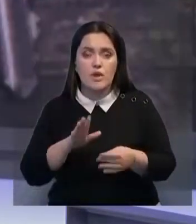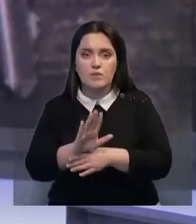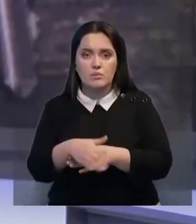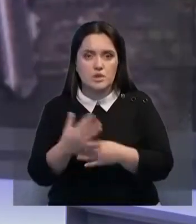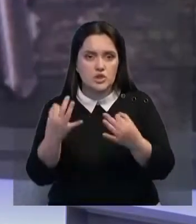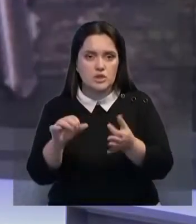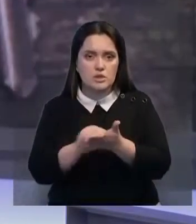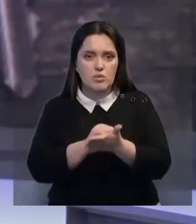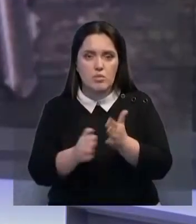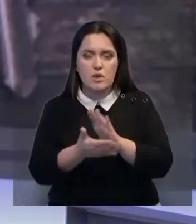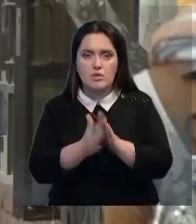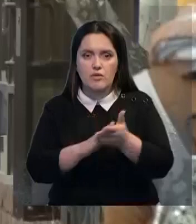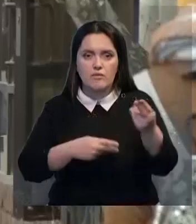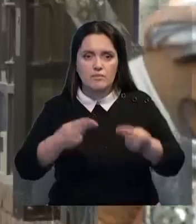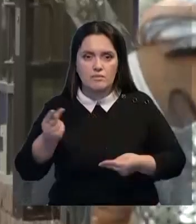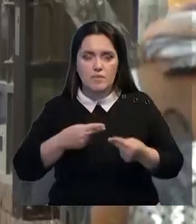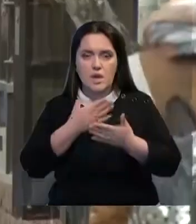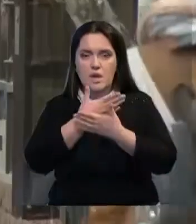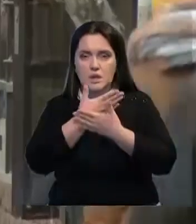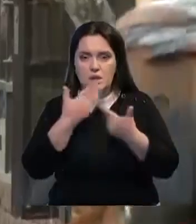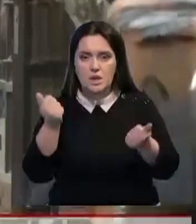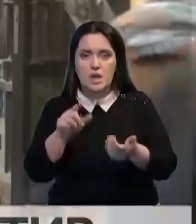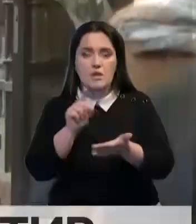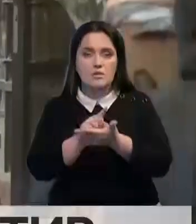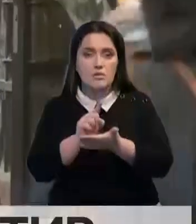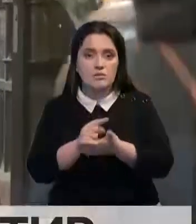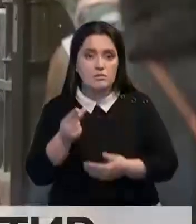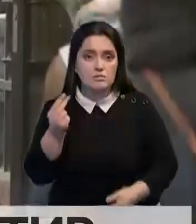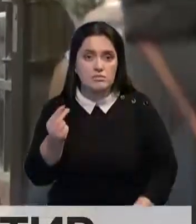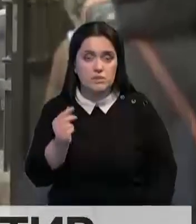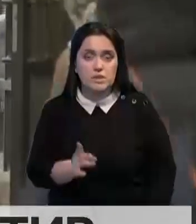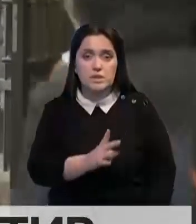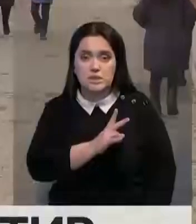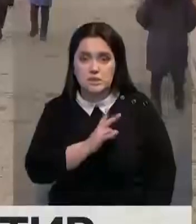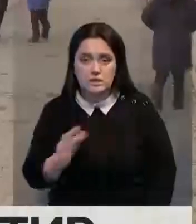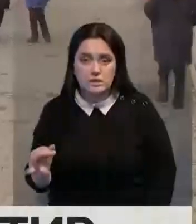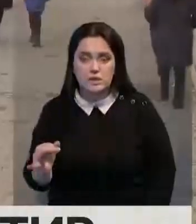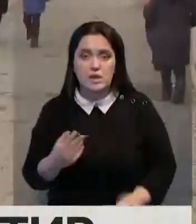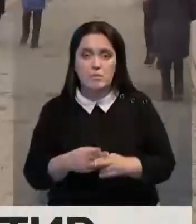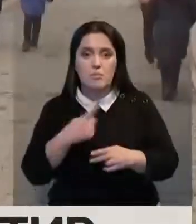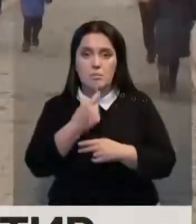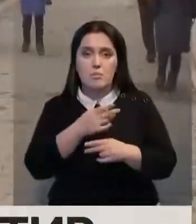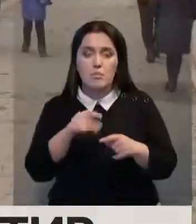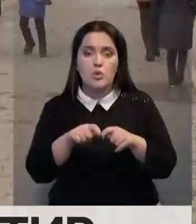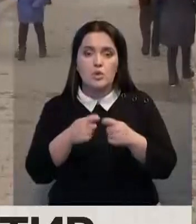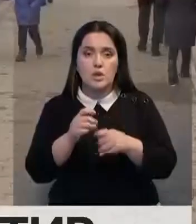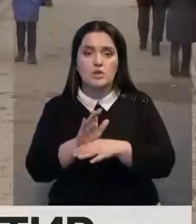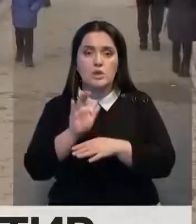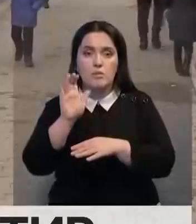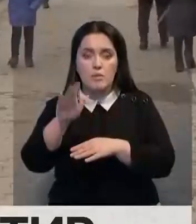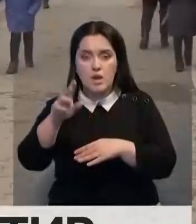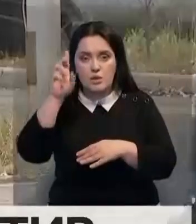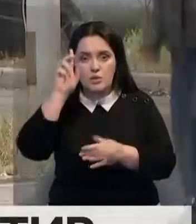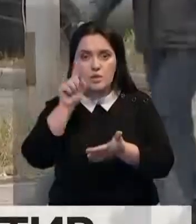не имея разрешительных документов и не заключая договоры с квартирантами. Налоги они тоже не платили. Материалы по